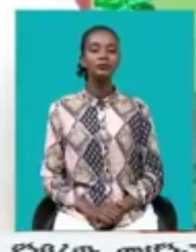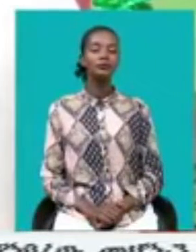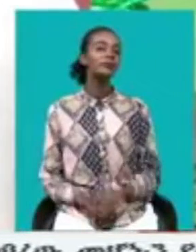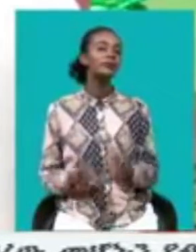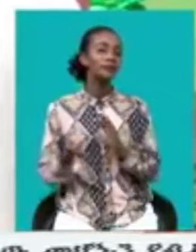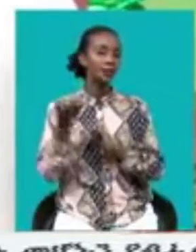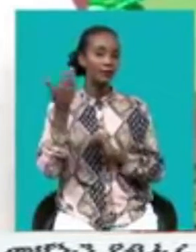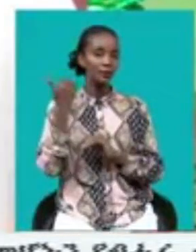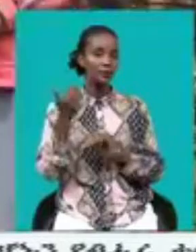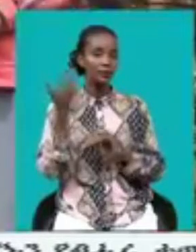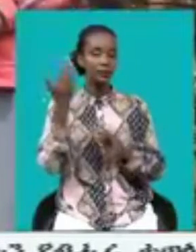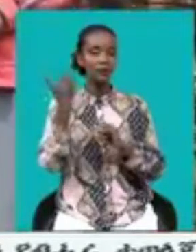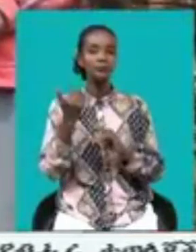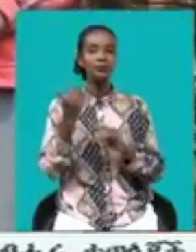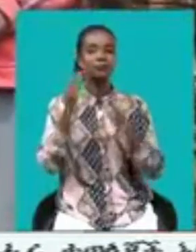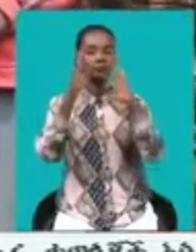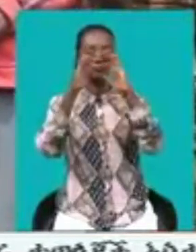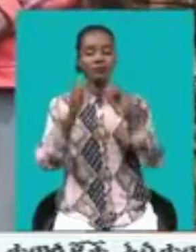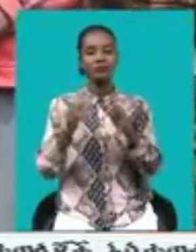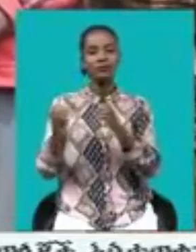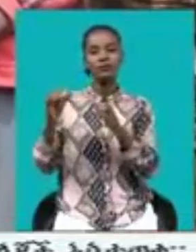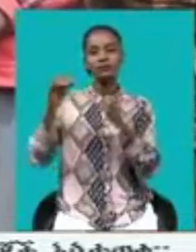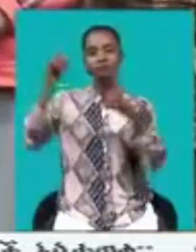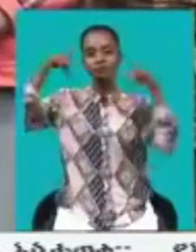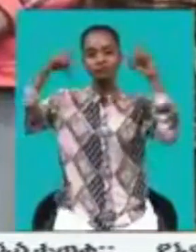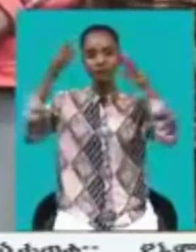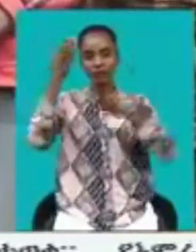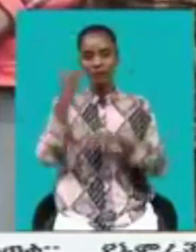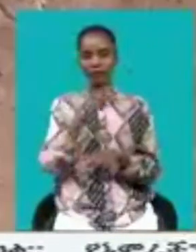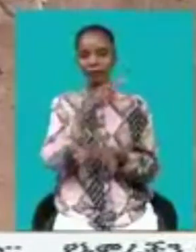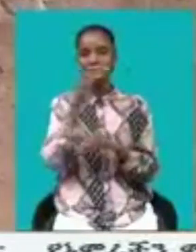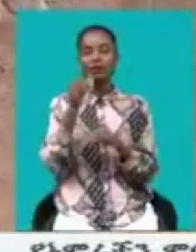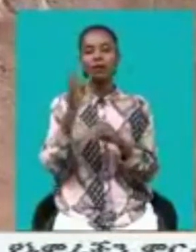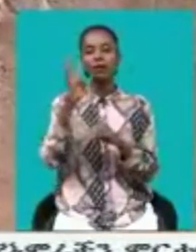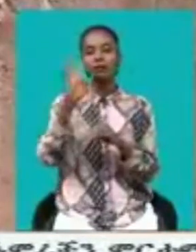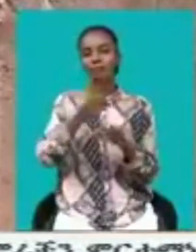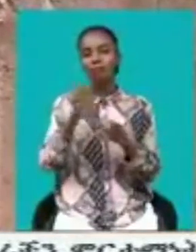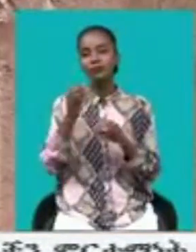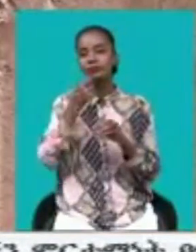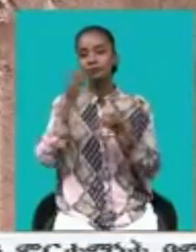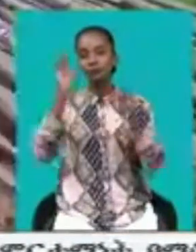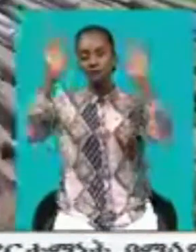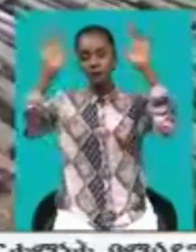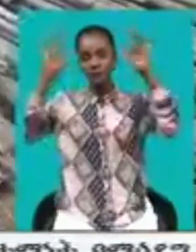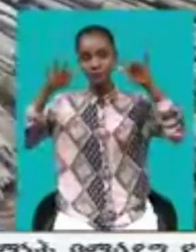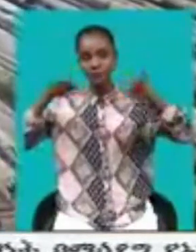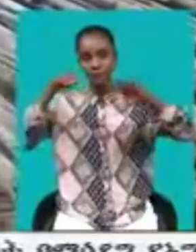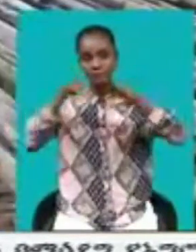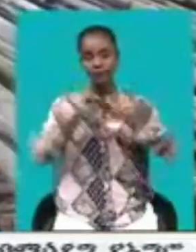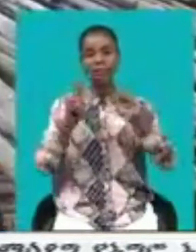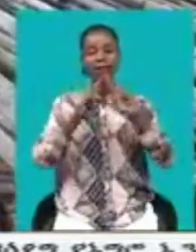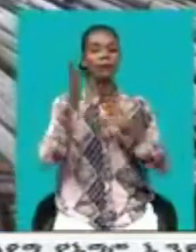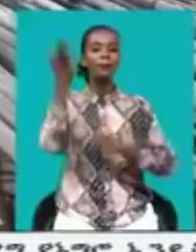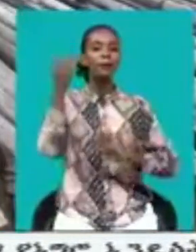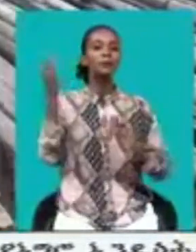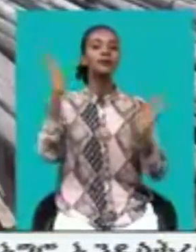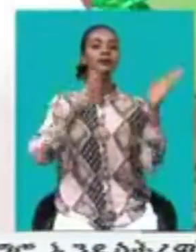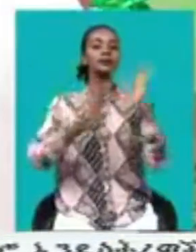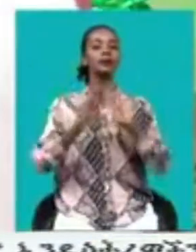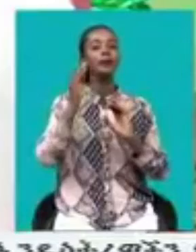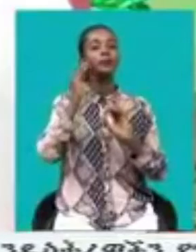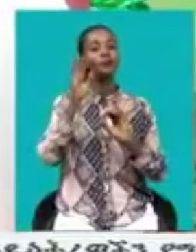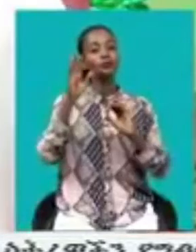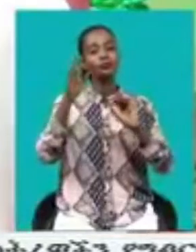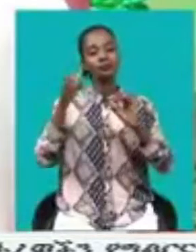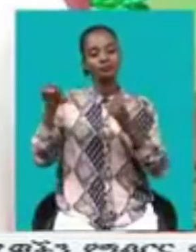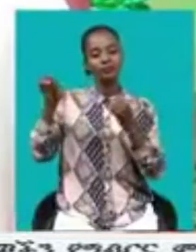በፊት የነበርኩበት ቤት ያፈስ ነበር። ከአራት ልጆቼ ጋር አብረን በተኛንበት ዝናብ እየዘነበ በጣም ነበር የምንቸገረው። ቤቱ